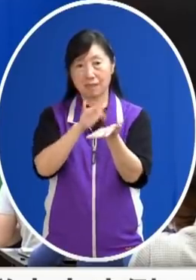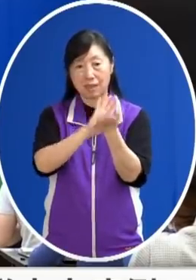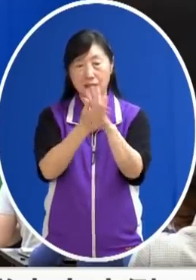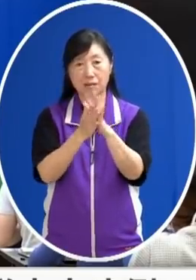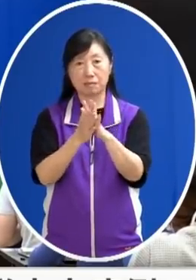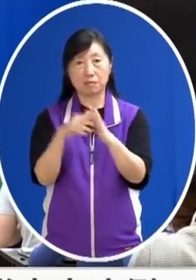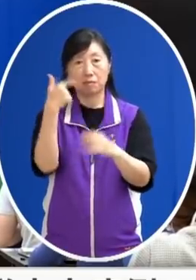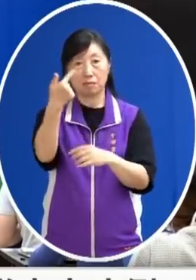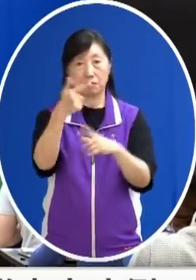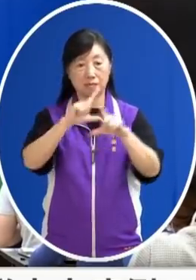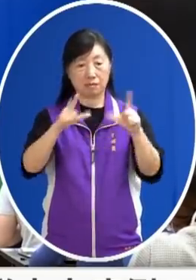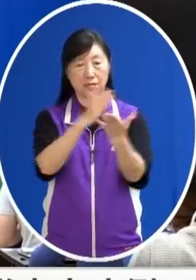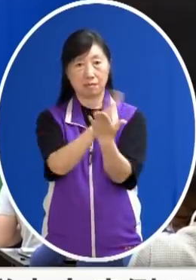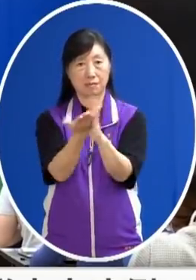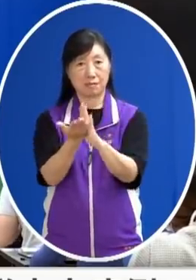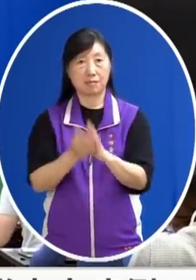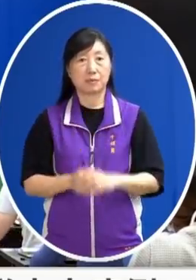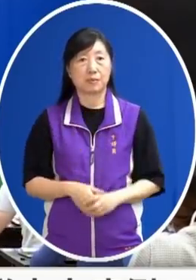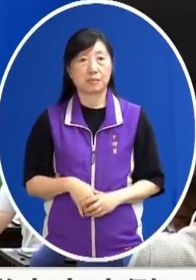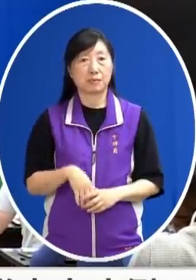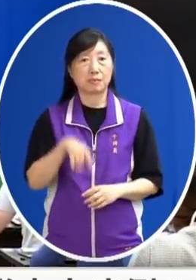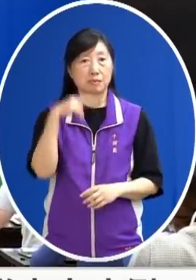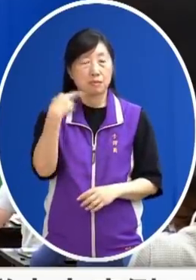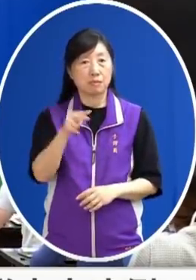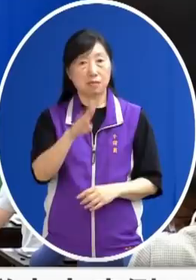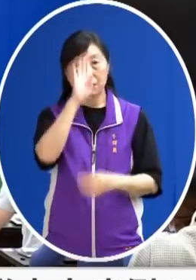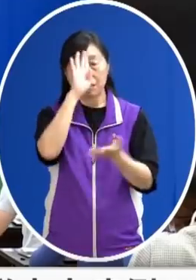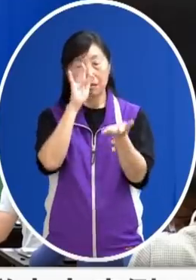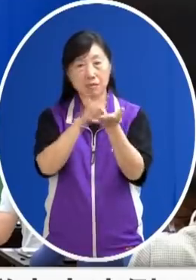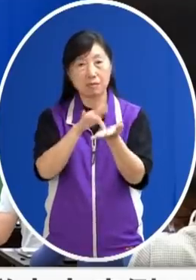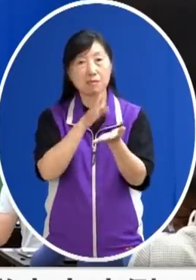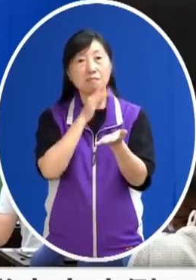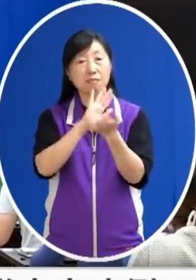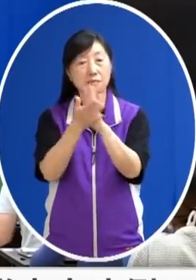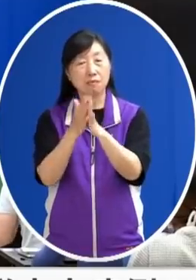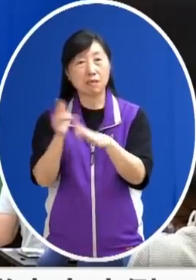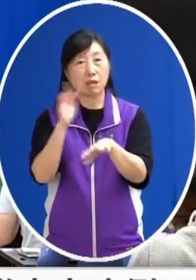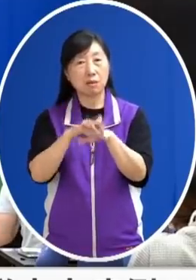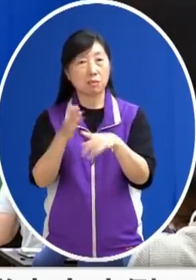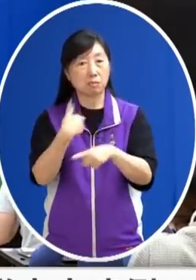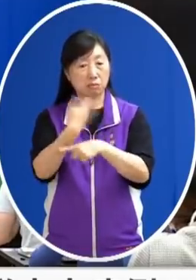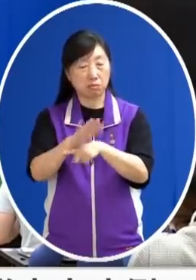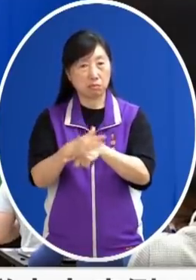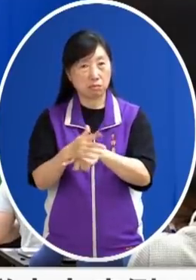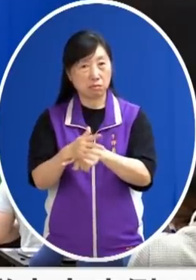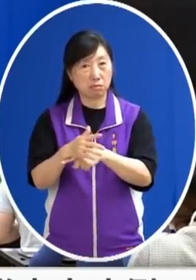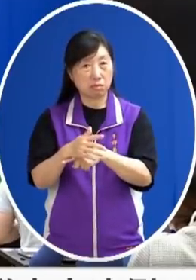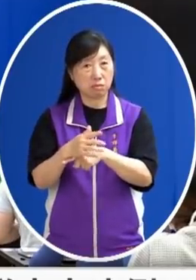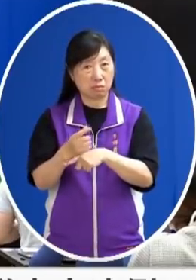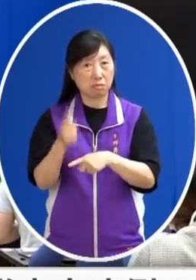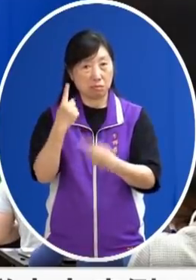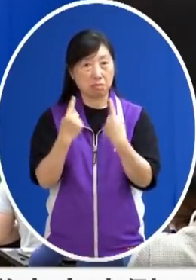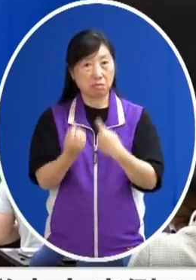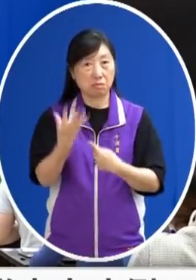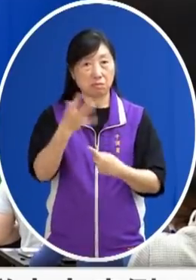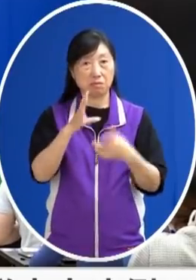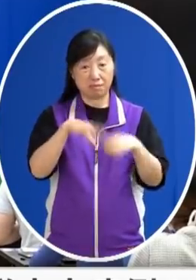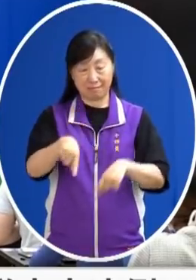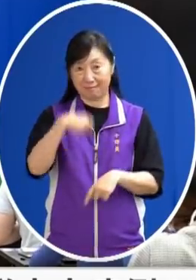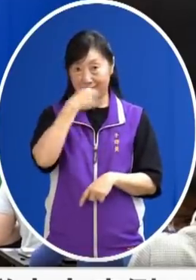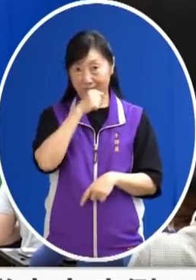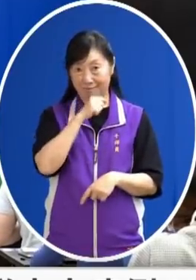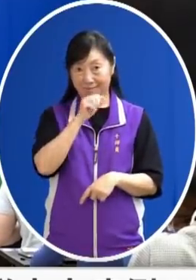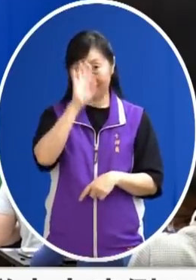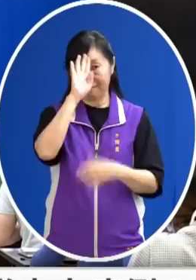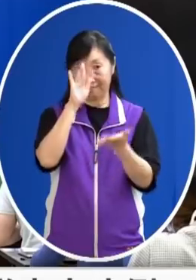六大类，而且病毒的变异程度高，致死率也很可能会越高。那这样是不是代表我们台湾的病毒的变异性